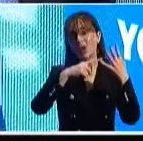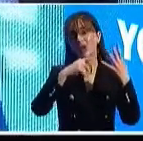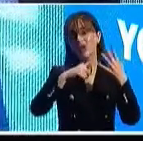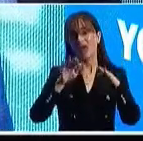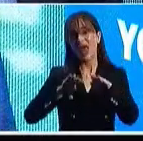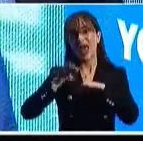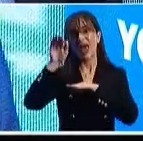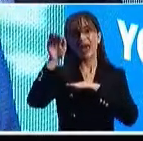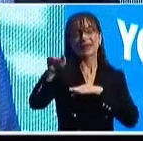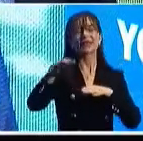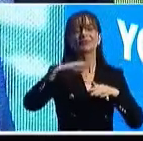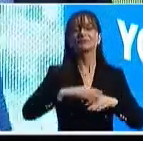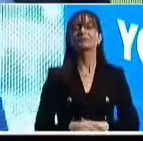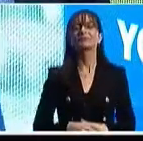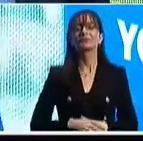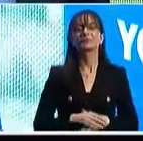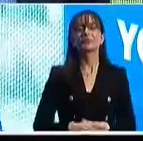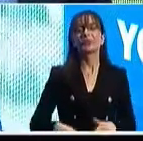de önce